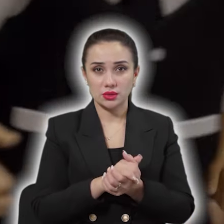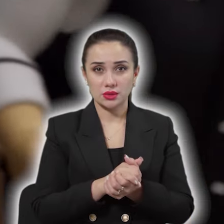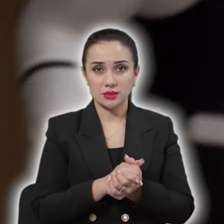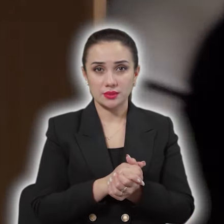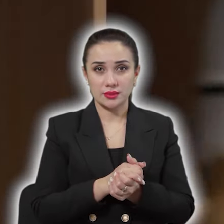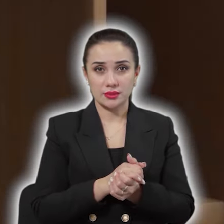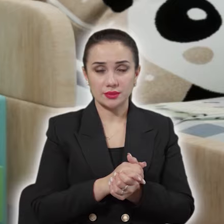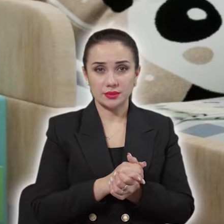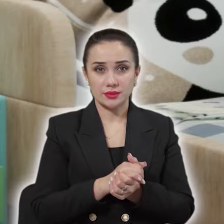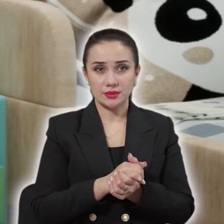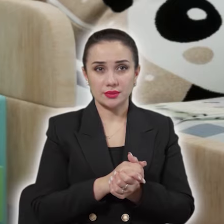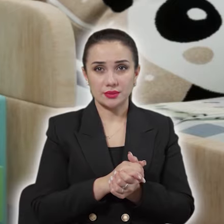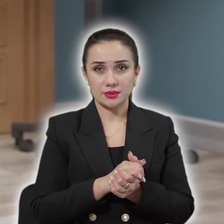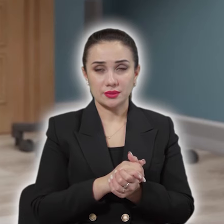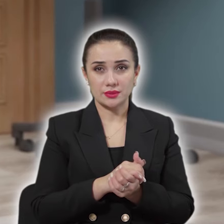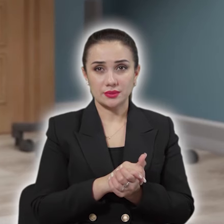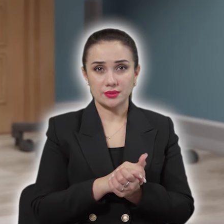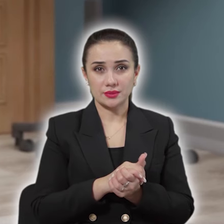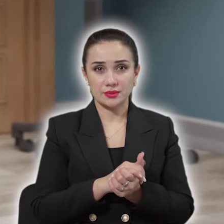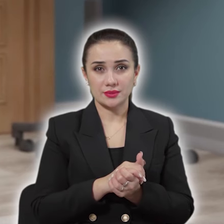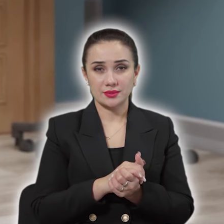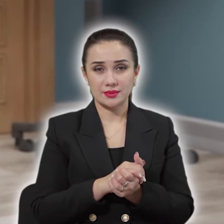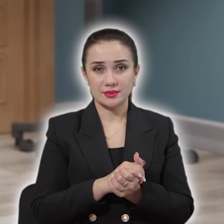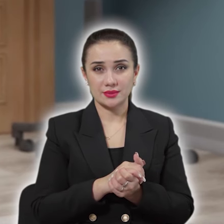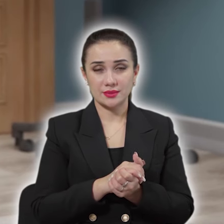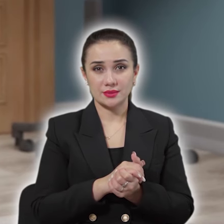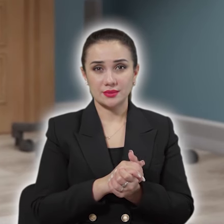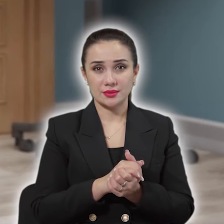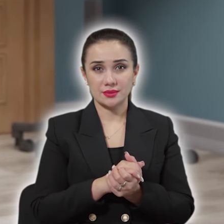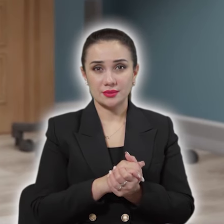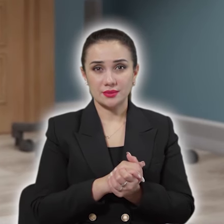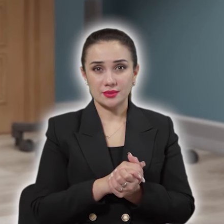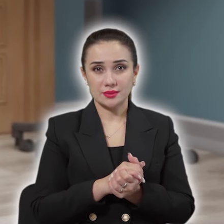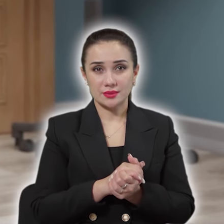Yo'g'e? Ha.